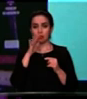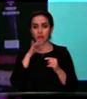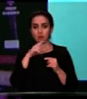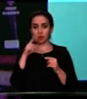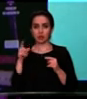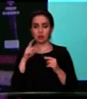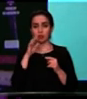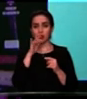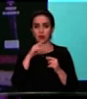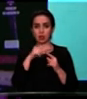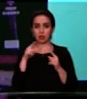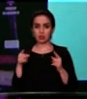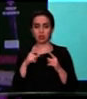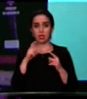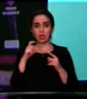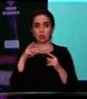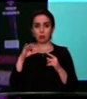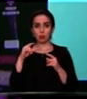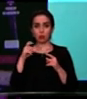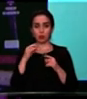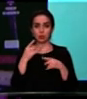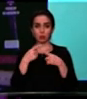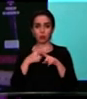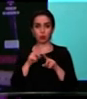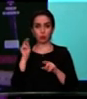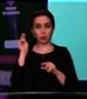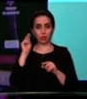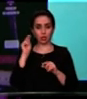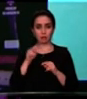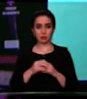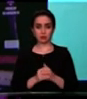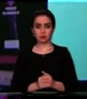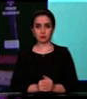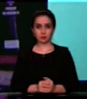davrlarga, davrlarni esa epoxalarga bo'lib o'rganamiz.